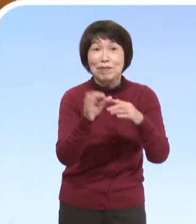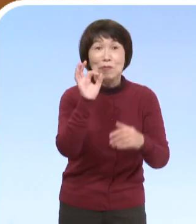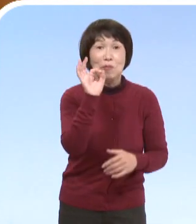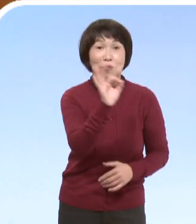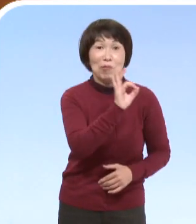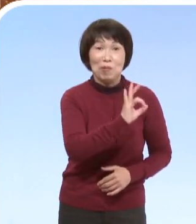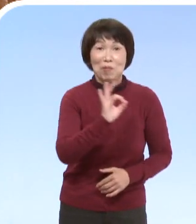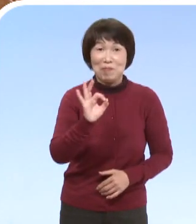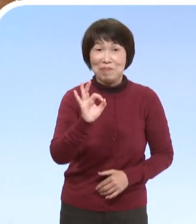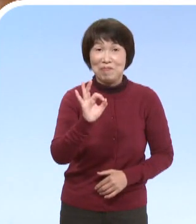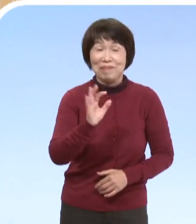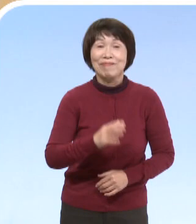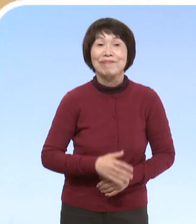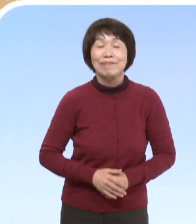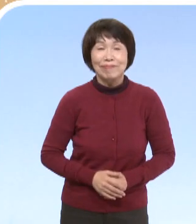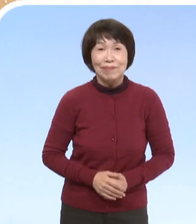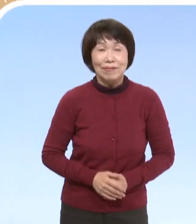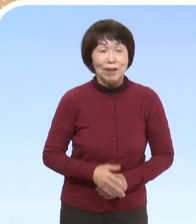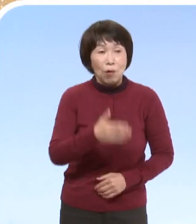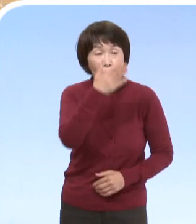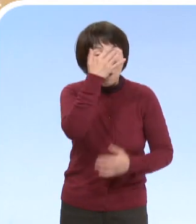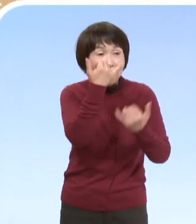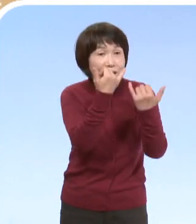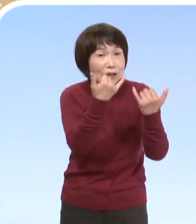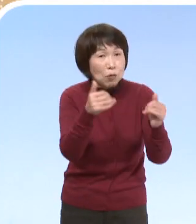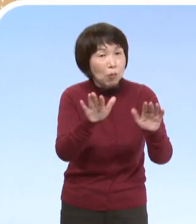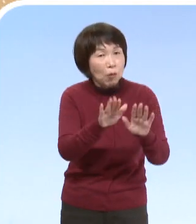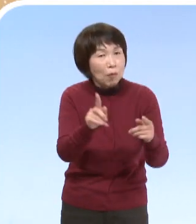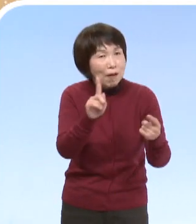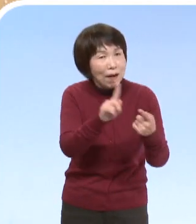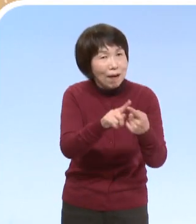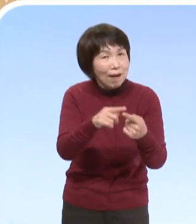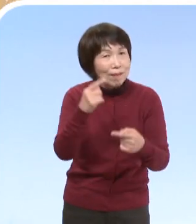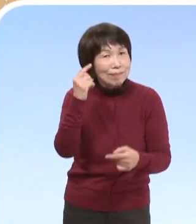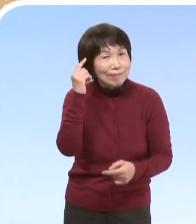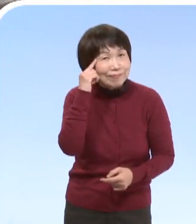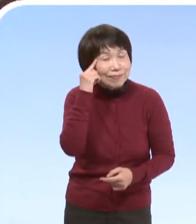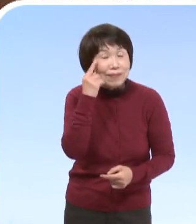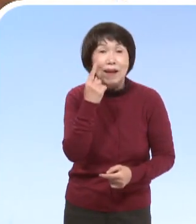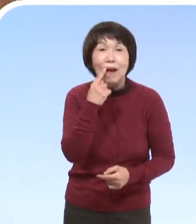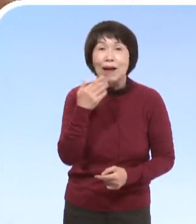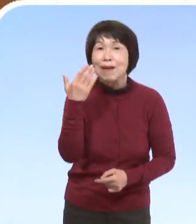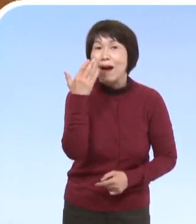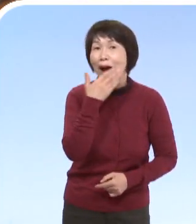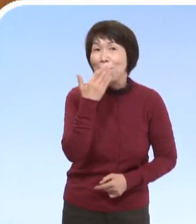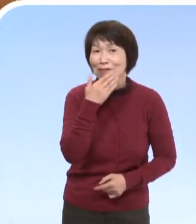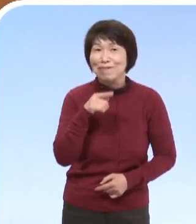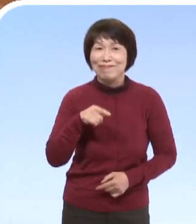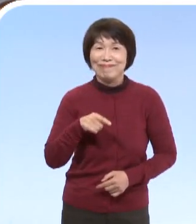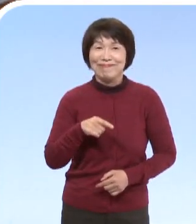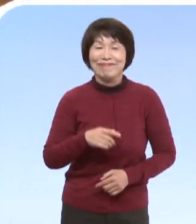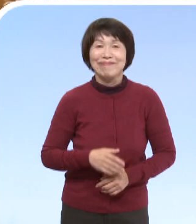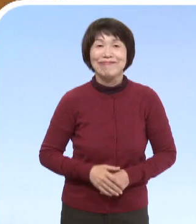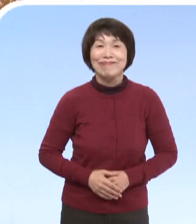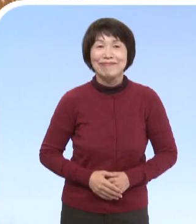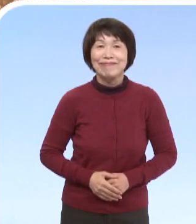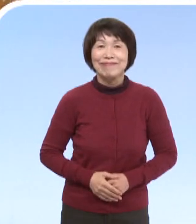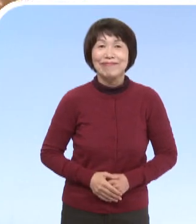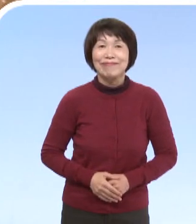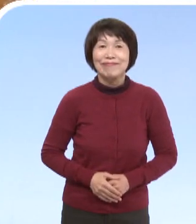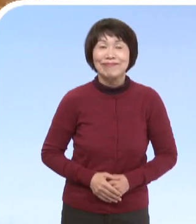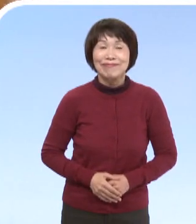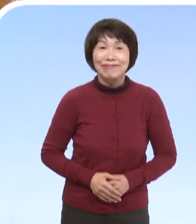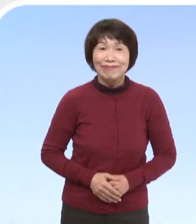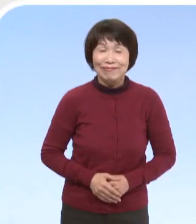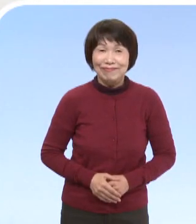です。 若い人とかお子さんにも手に取っていただきたいということで、ちょっと甘口の、ゆず味噌にさせてい